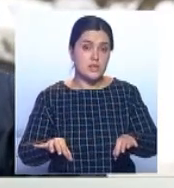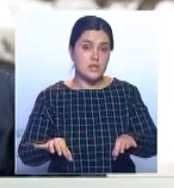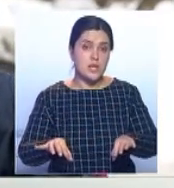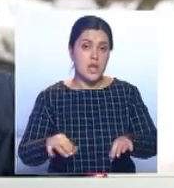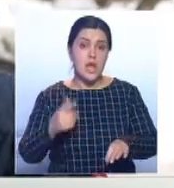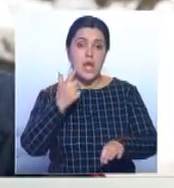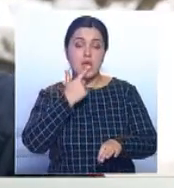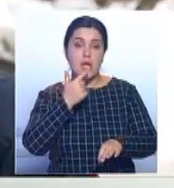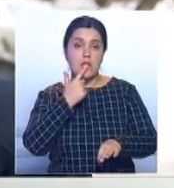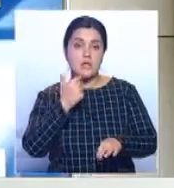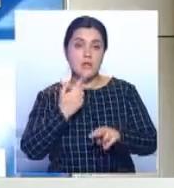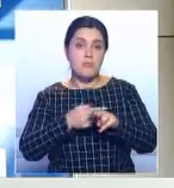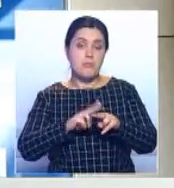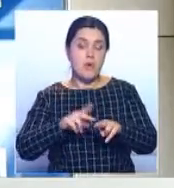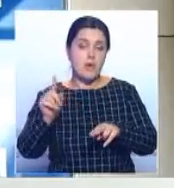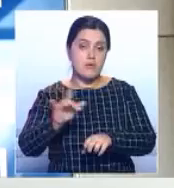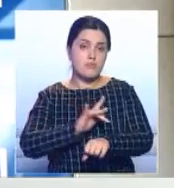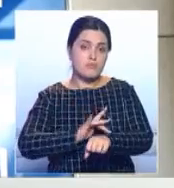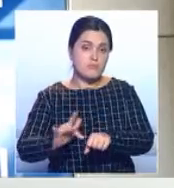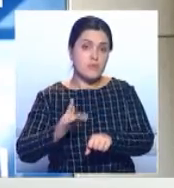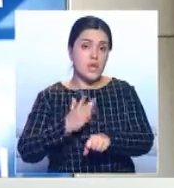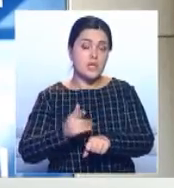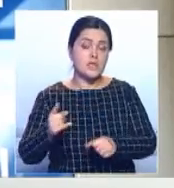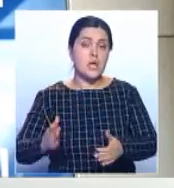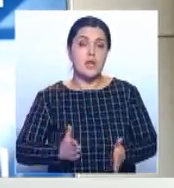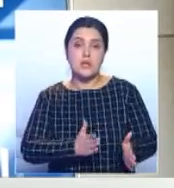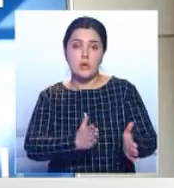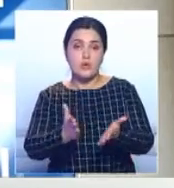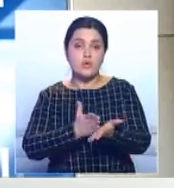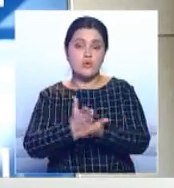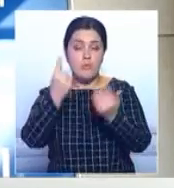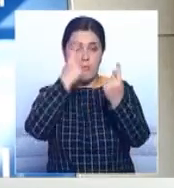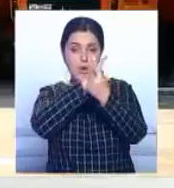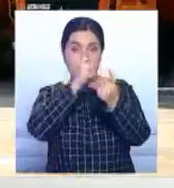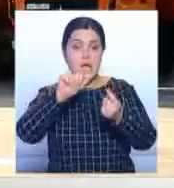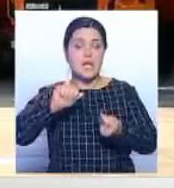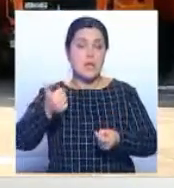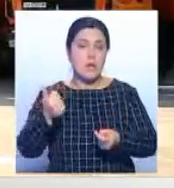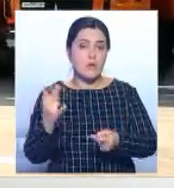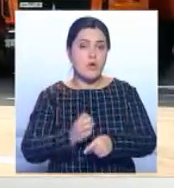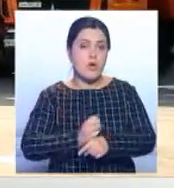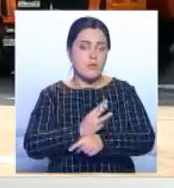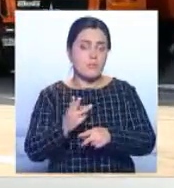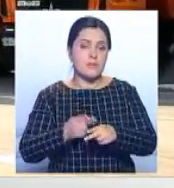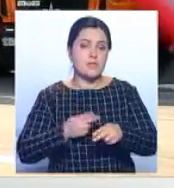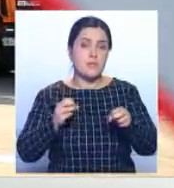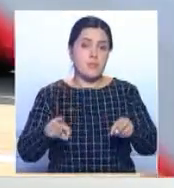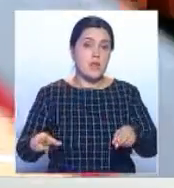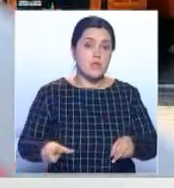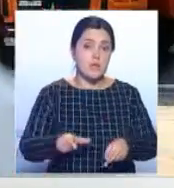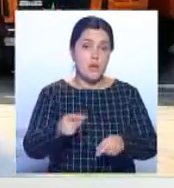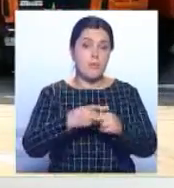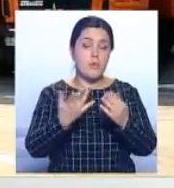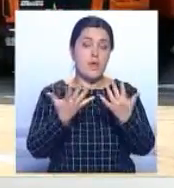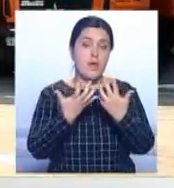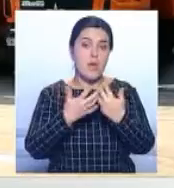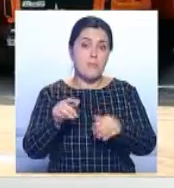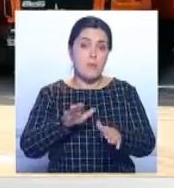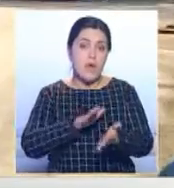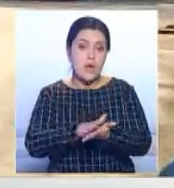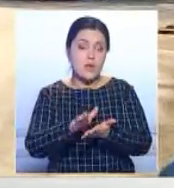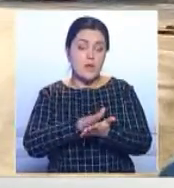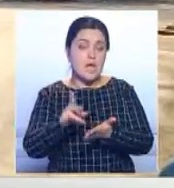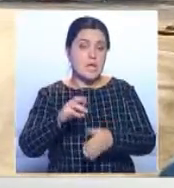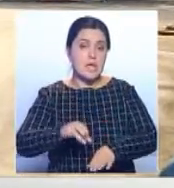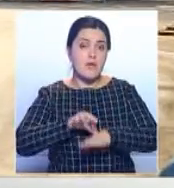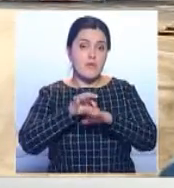краска поблазила с бамперов. Дорожные службы объясняют, главное – обеспечить безопасность на дороге. Хотя статистику ДТП по причине гололеда не ведут,